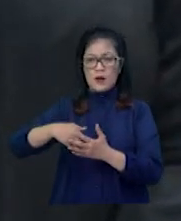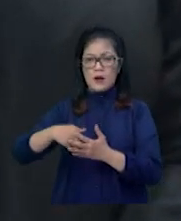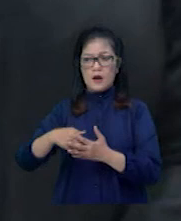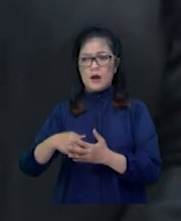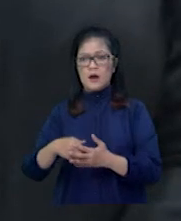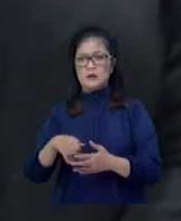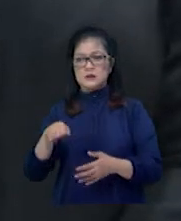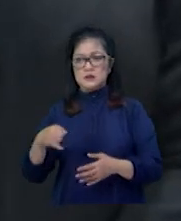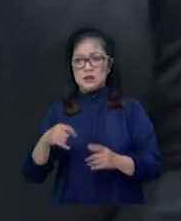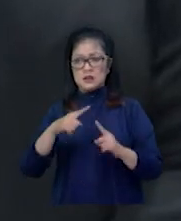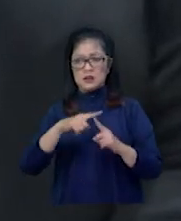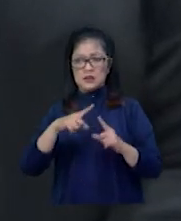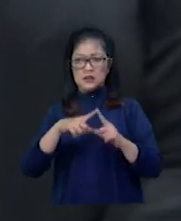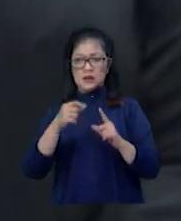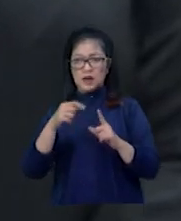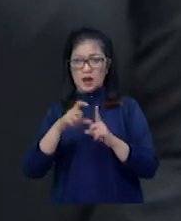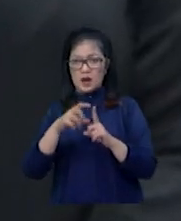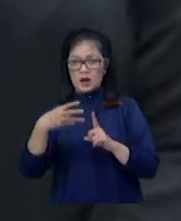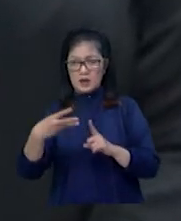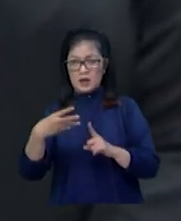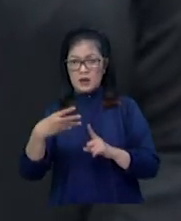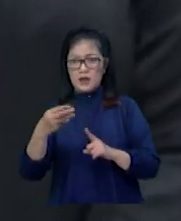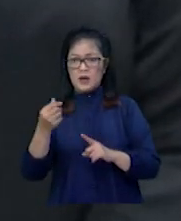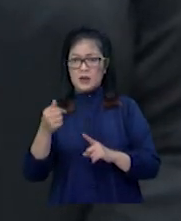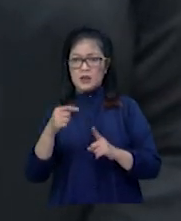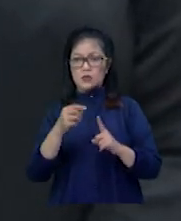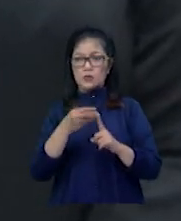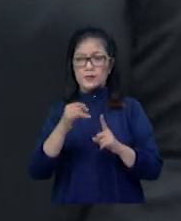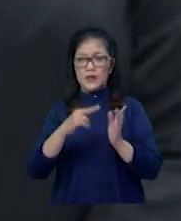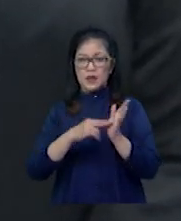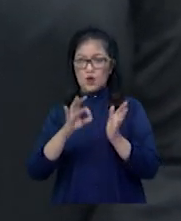trader ya, para trader binomo yang diduga menjadi korban.